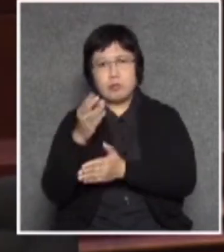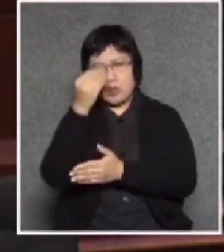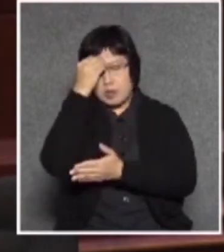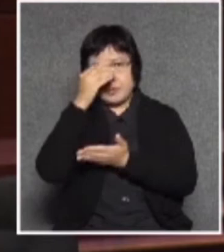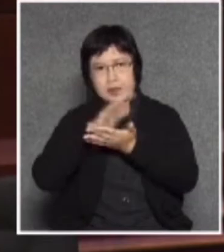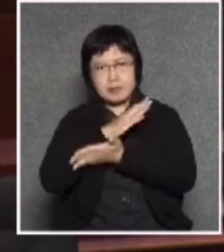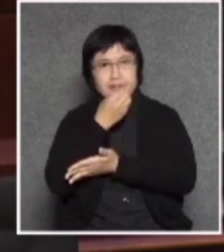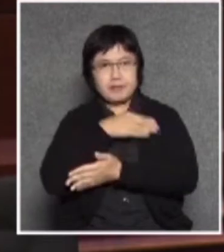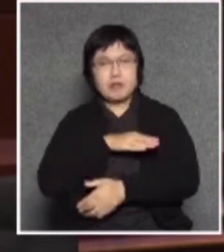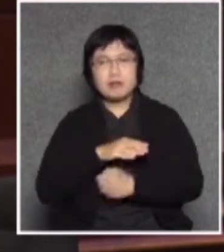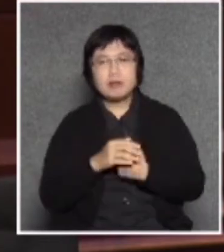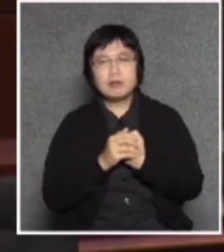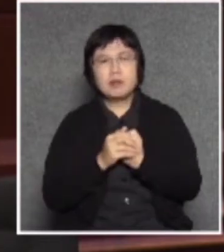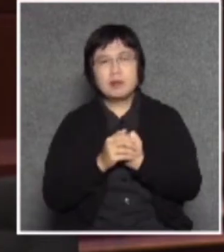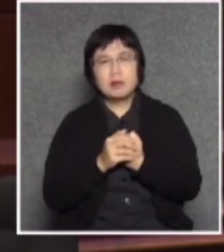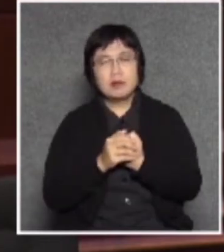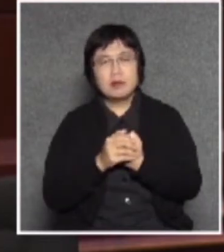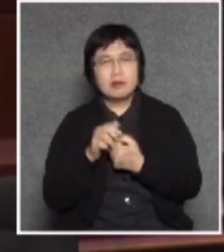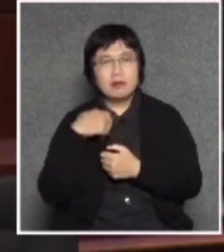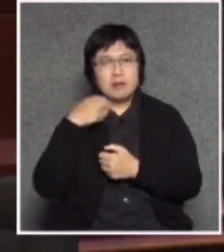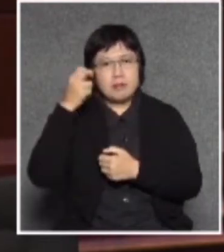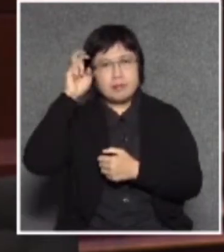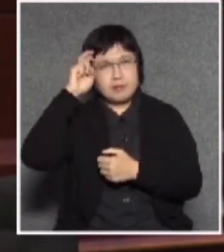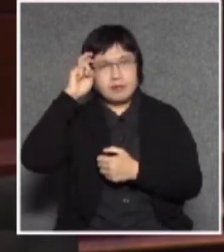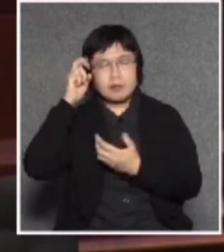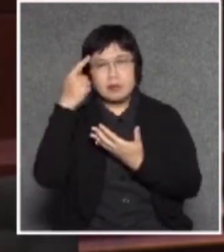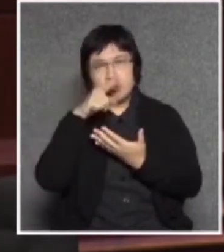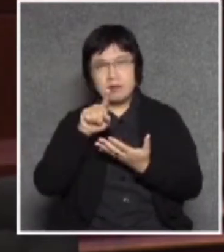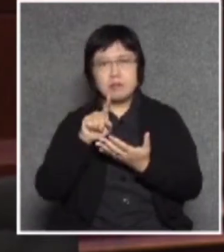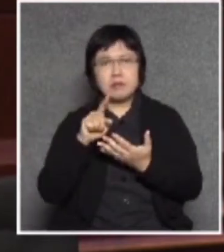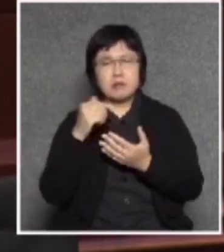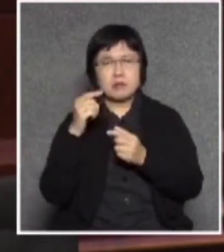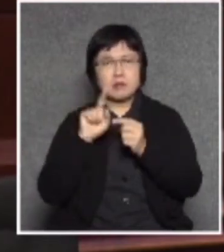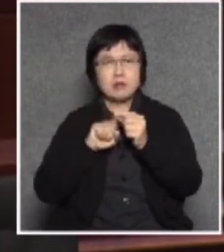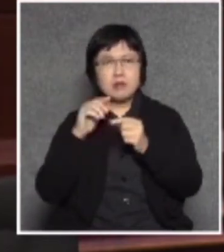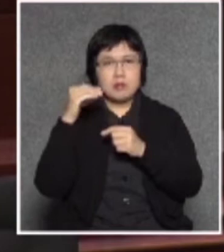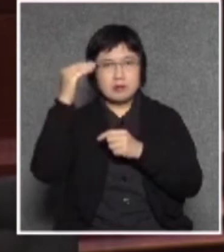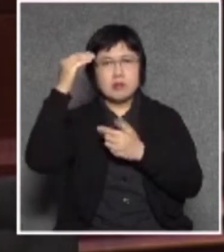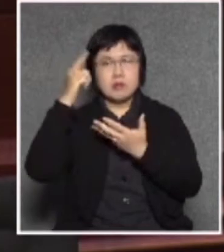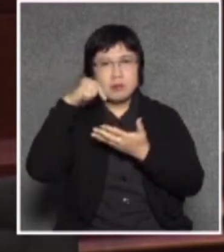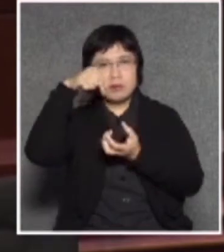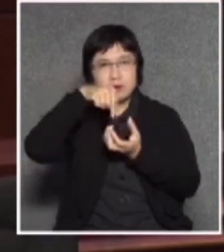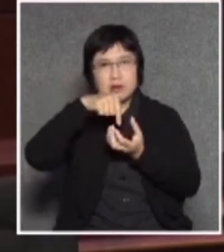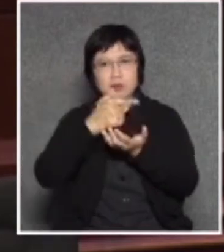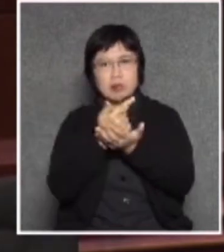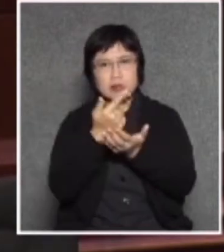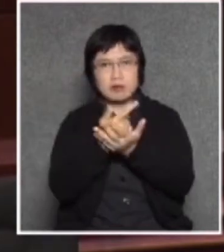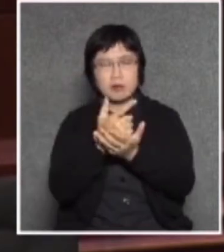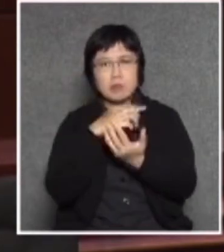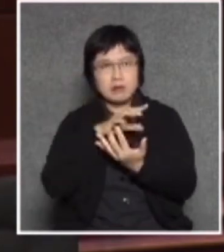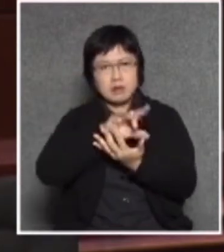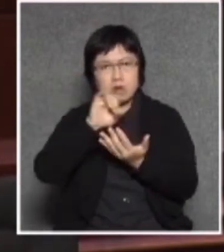歷。至於在考慮哪一個高中的科目為核心科或者選修科的時